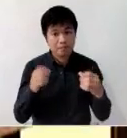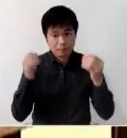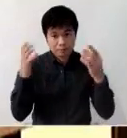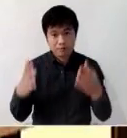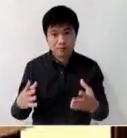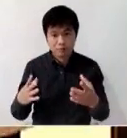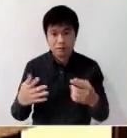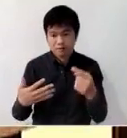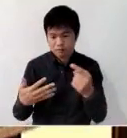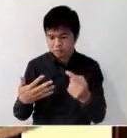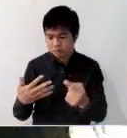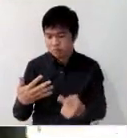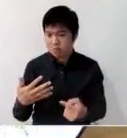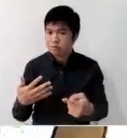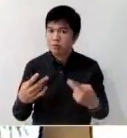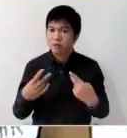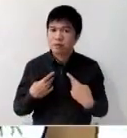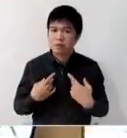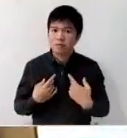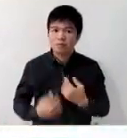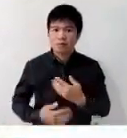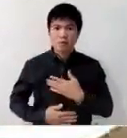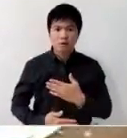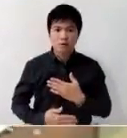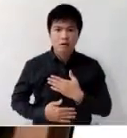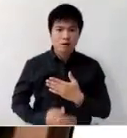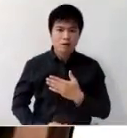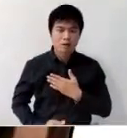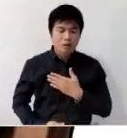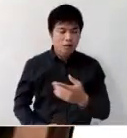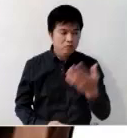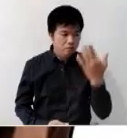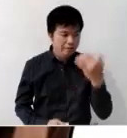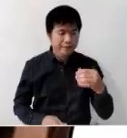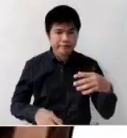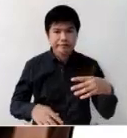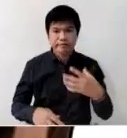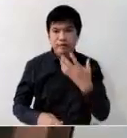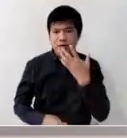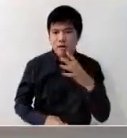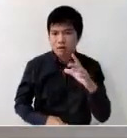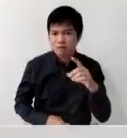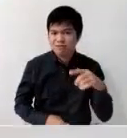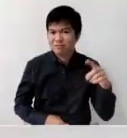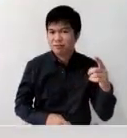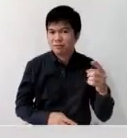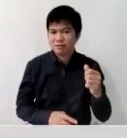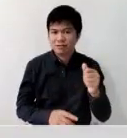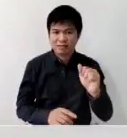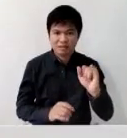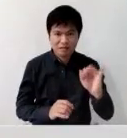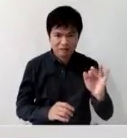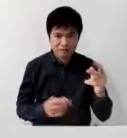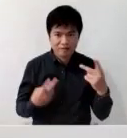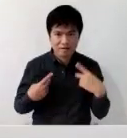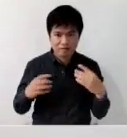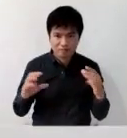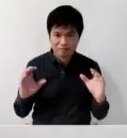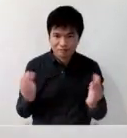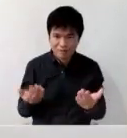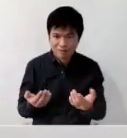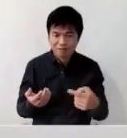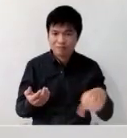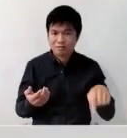din daw kasing inaatake ng alta presyon dahil sa init ng panahon kapag may pasok pa ng Abril o Mayo. Alam naman natin ang mga